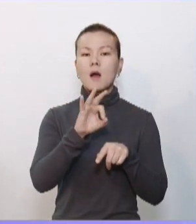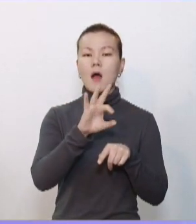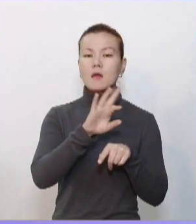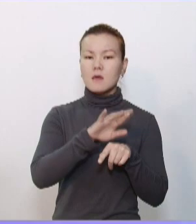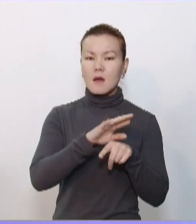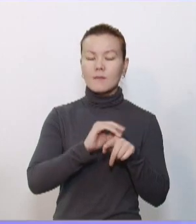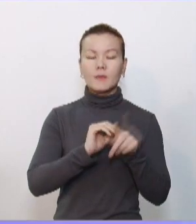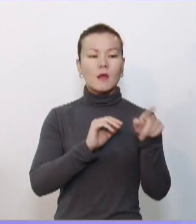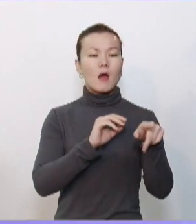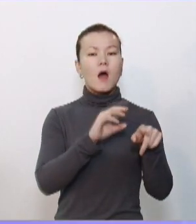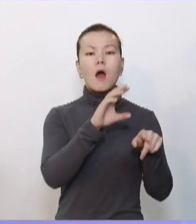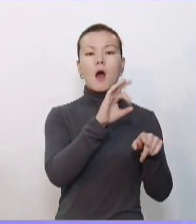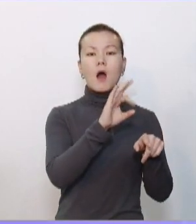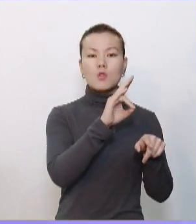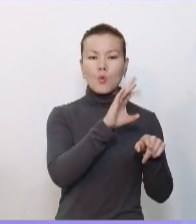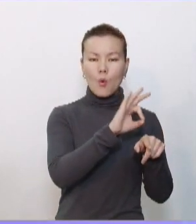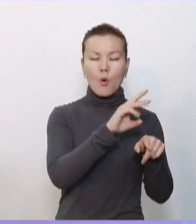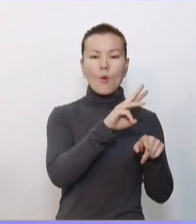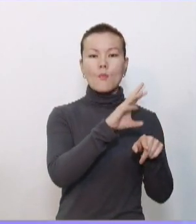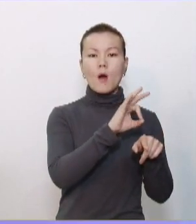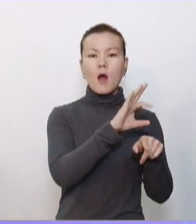третий «оно мое».